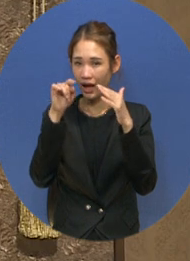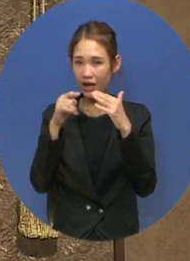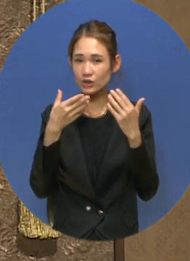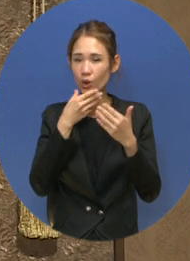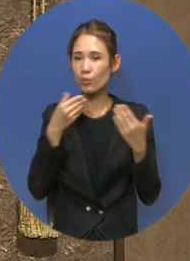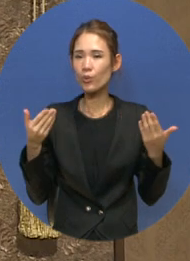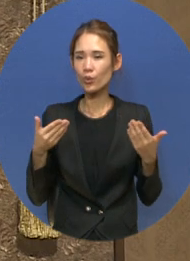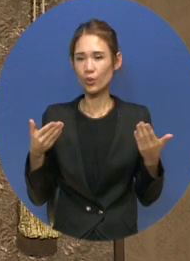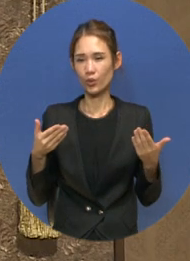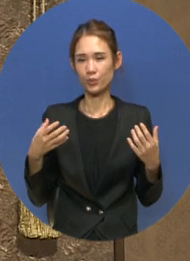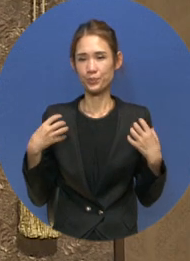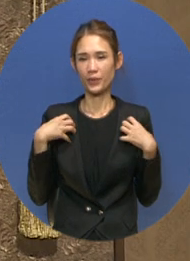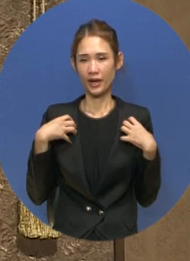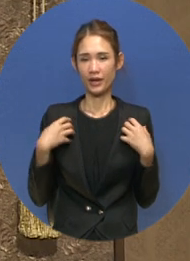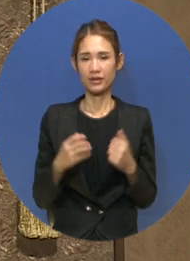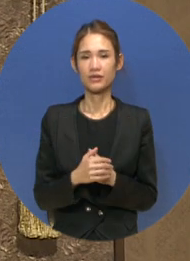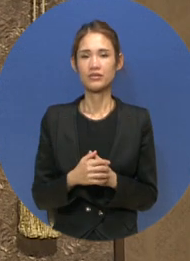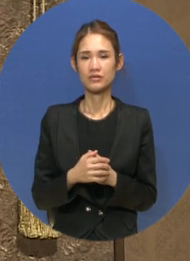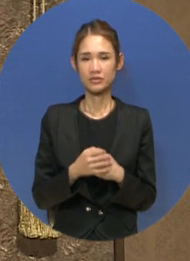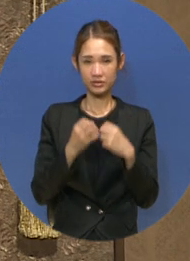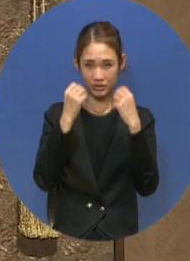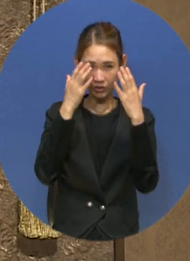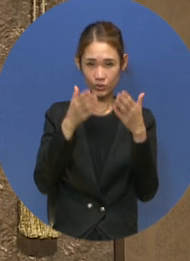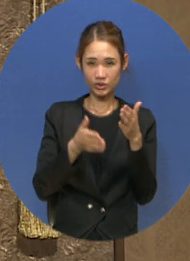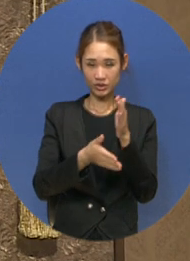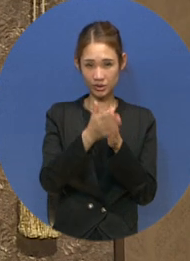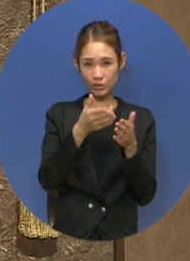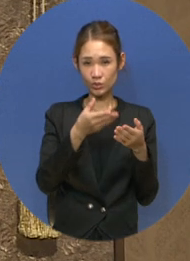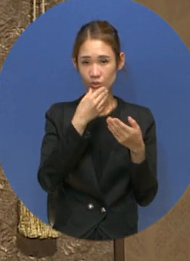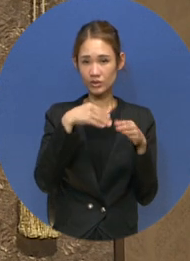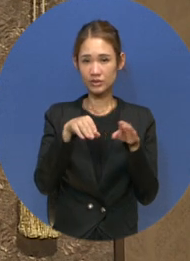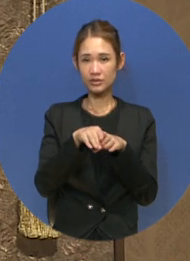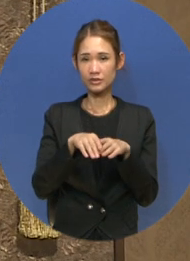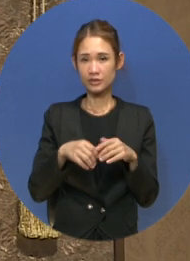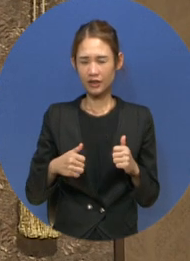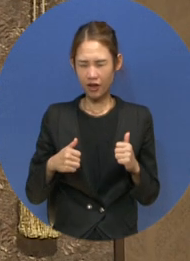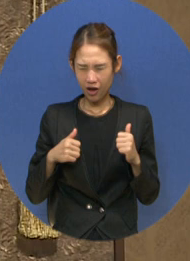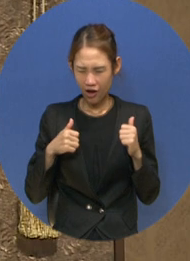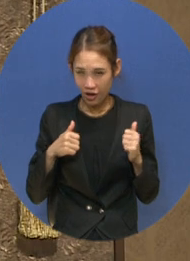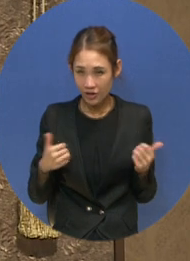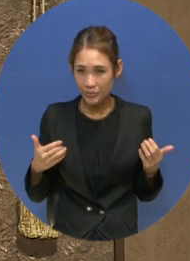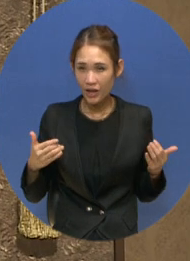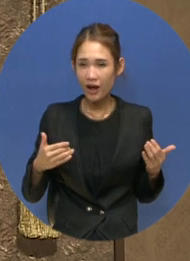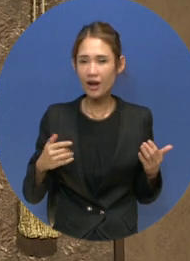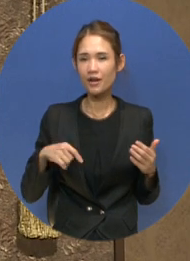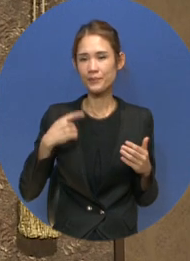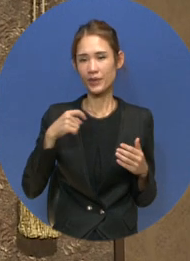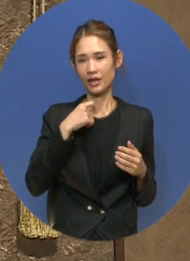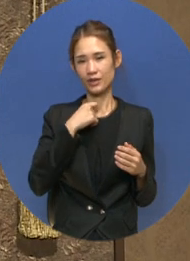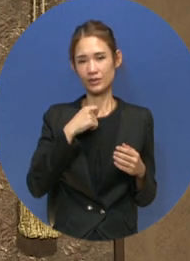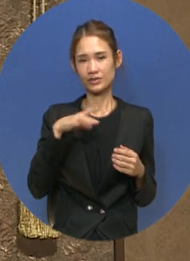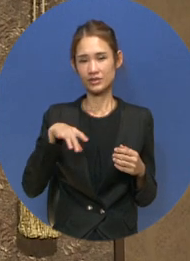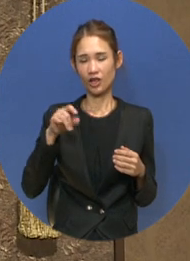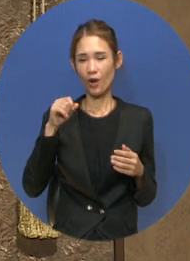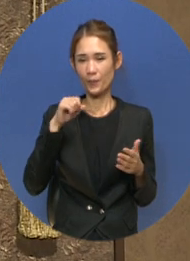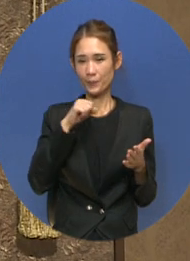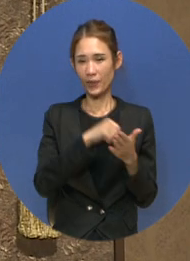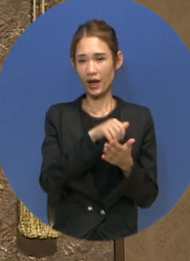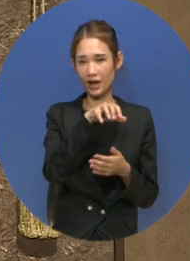근무할 때였어요. 네. 새롭게 지어진 복지관에서 의욕을 갖고 일을 하려고 하는데 네. 첫 번째 발령지가